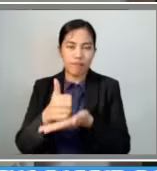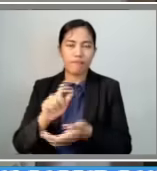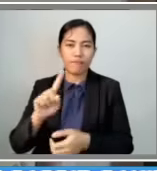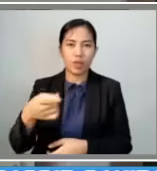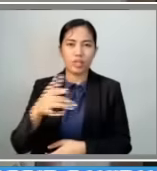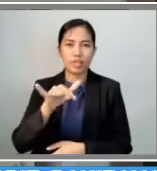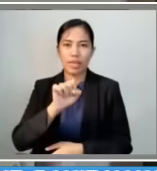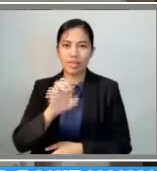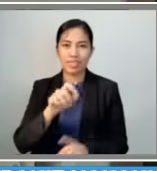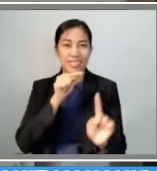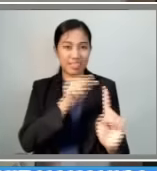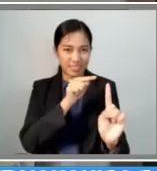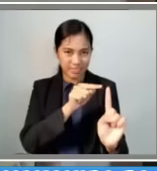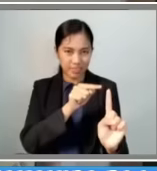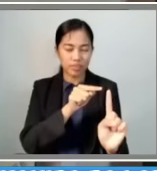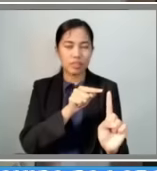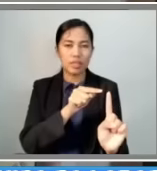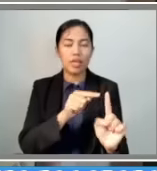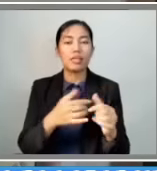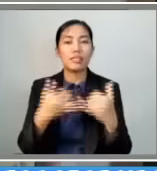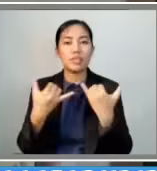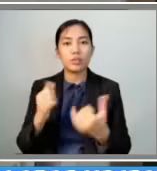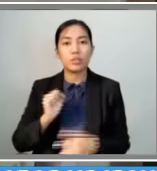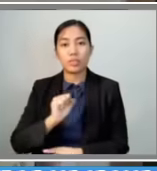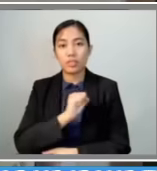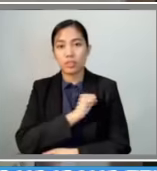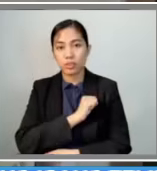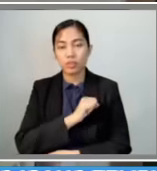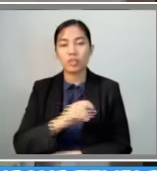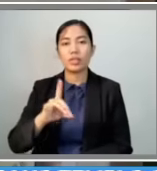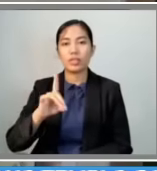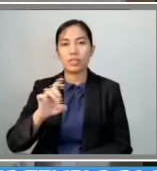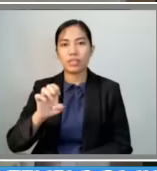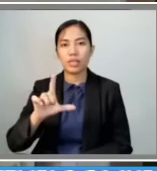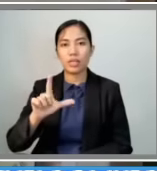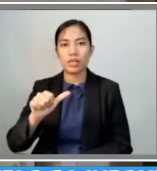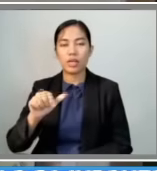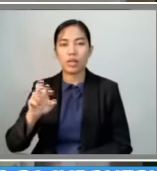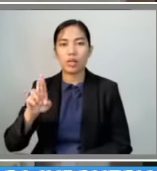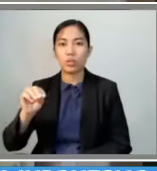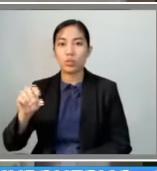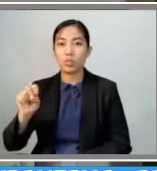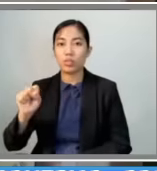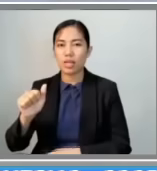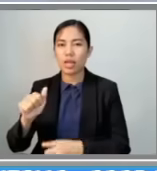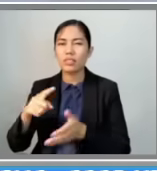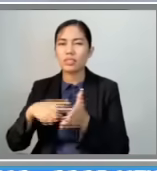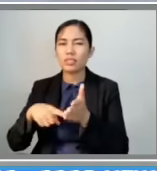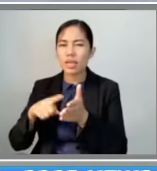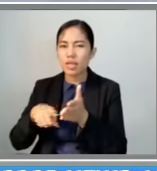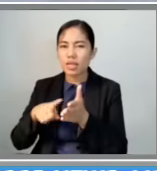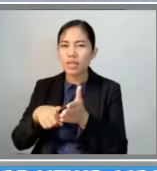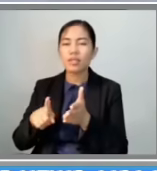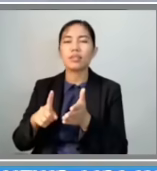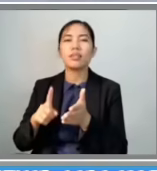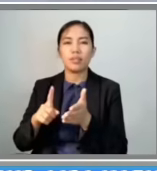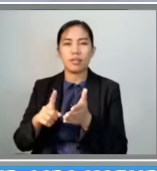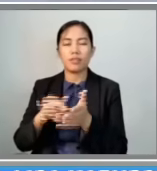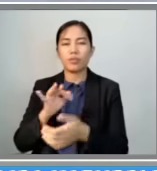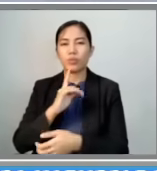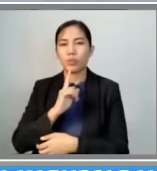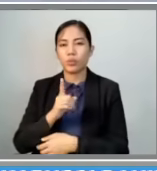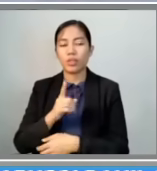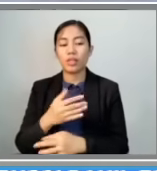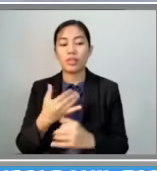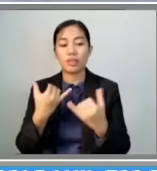Biniberikpika po ni Senador Ronald Bato de la Rosa ang mga pag-atras sa kaso. Gusto namang makipag-usap kay De La Rosa ng mga